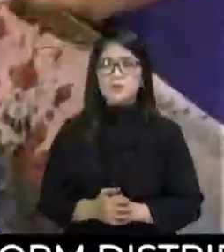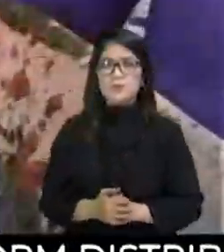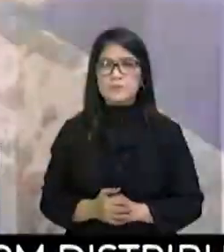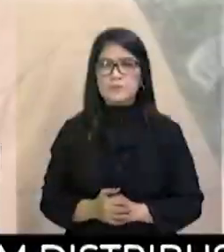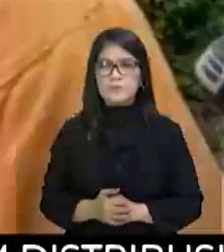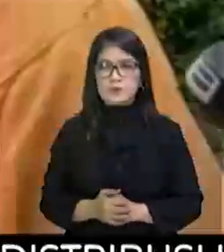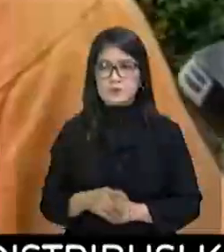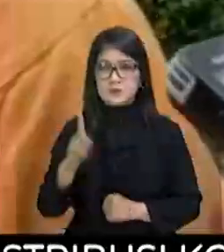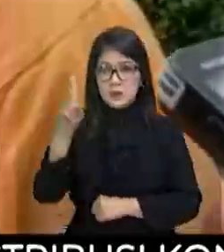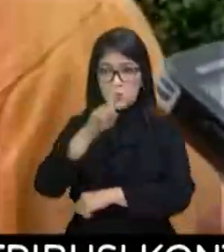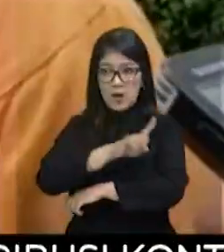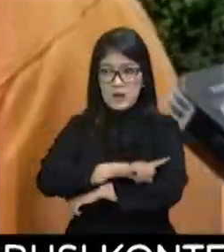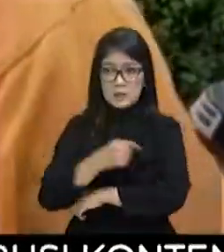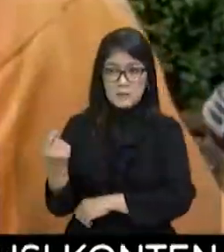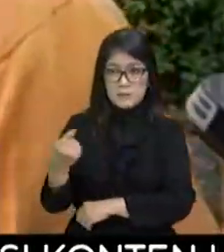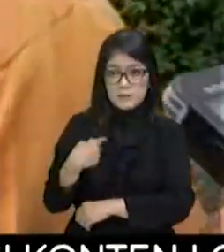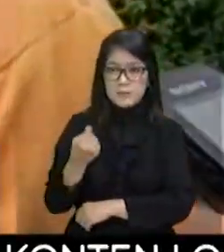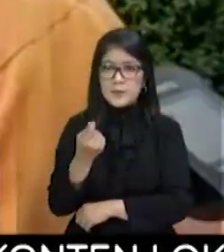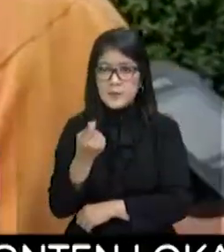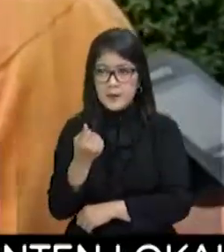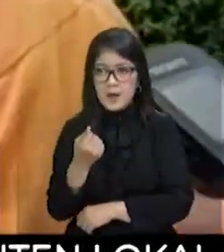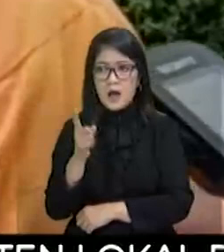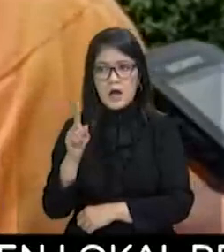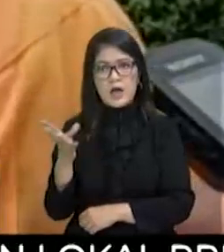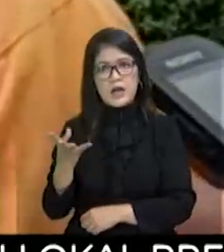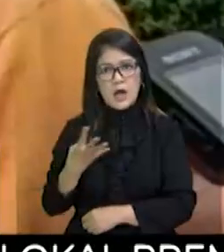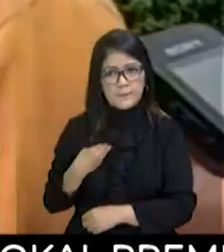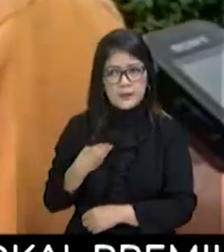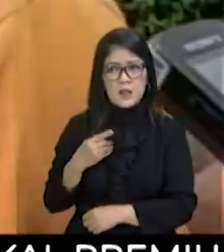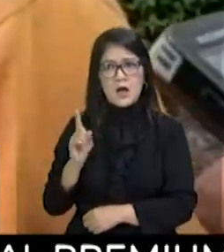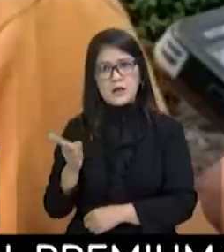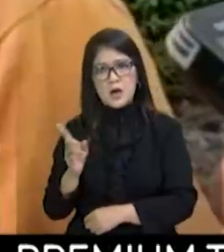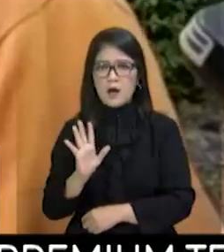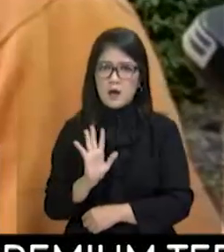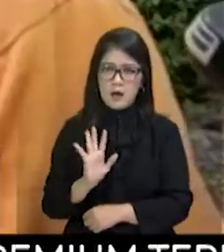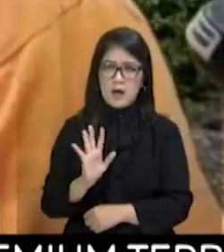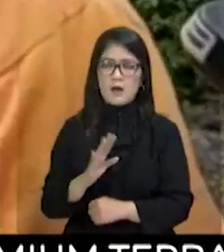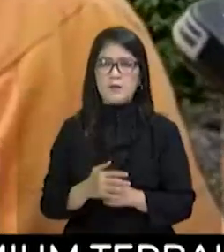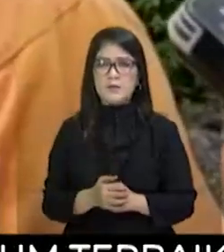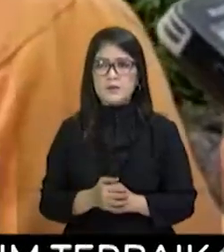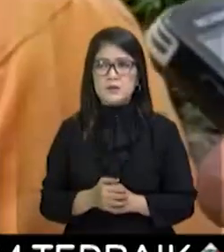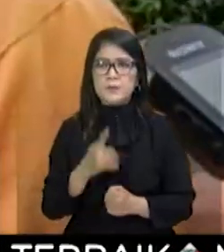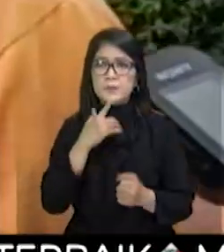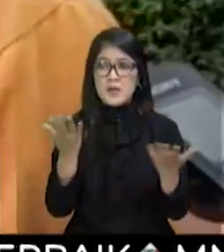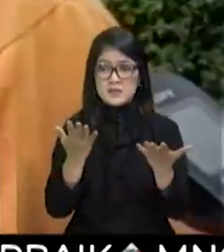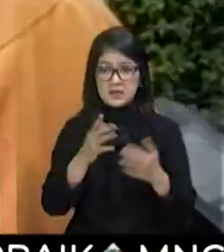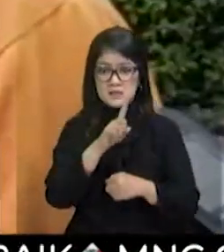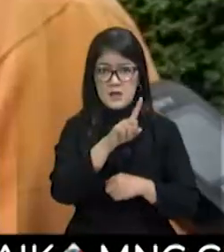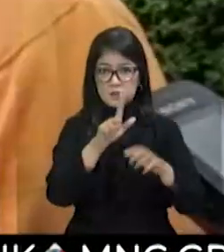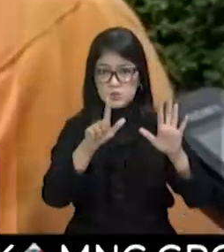Sehari dapat berapa, Bu? Ya, kadang dapat, kadang enggak. Iya, rata-rata berapa? Rata-rata ya 170,